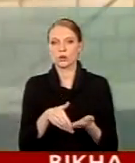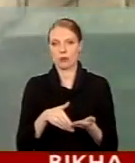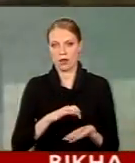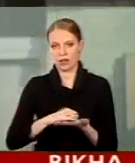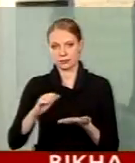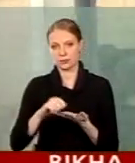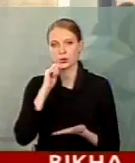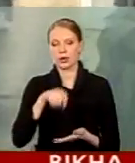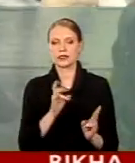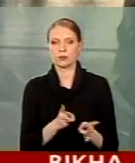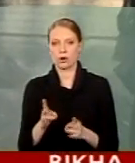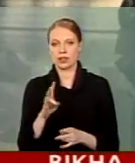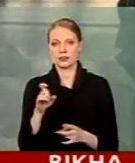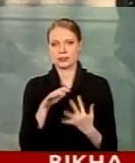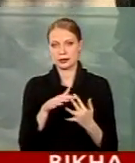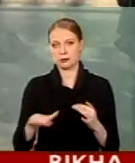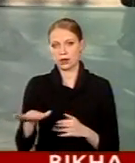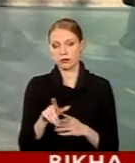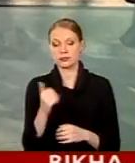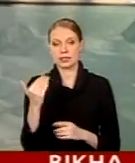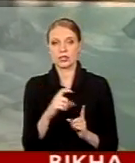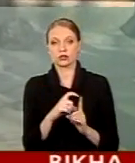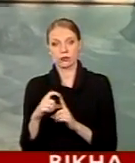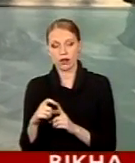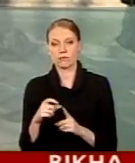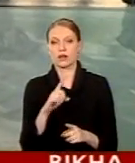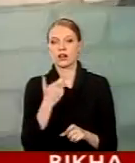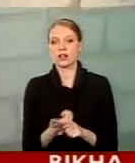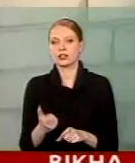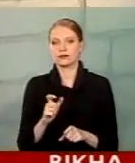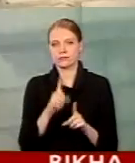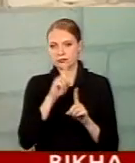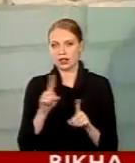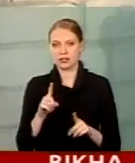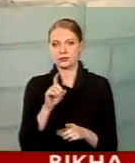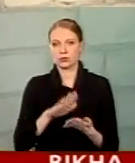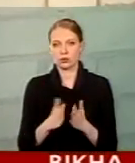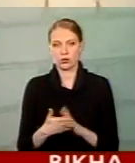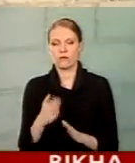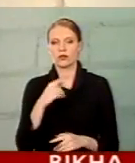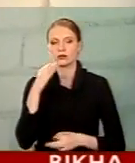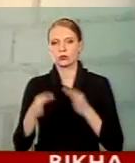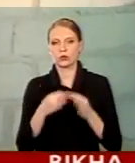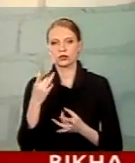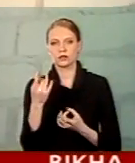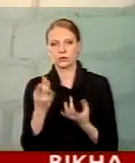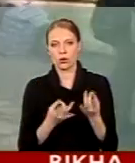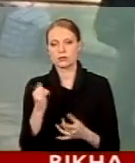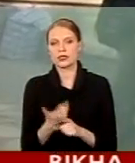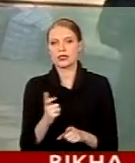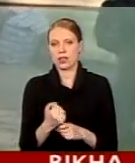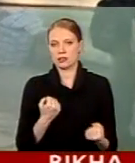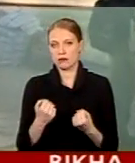допомагали вивозити українських поранених бійців з передової. От за їх словами, попри надлюдські умови, попри постійні цілодобові обстріли і